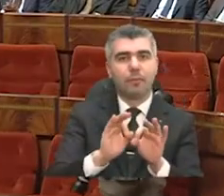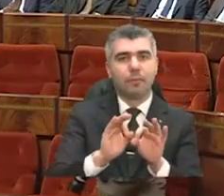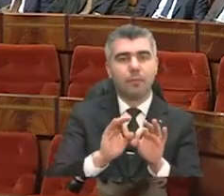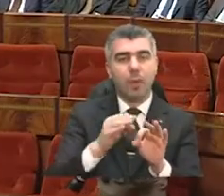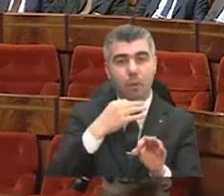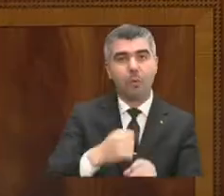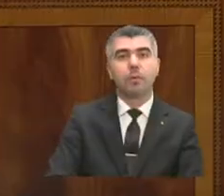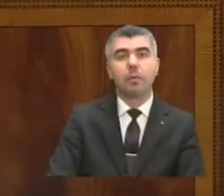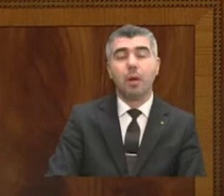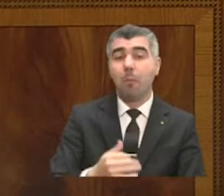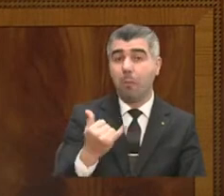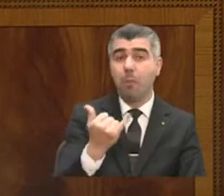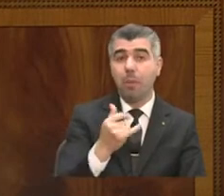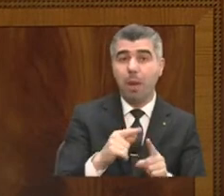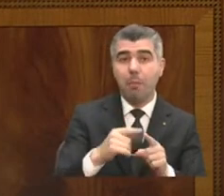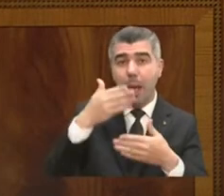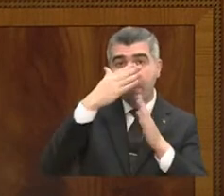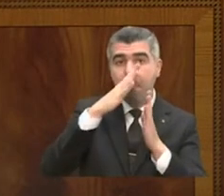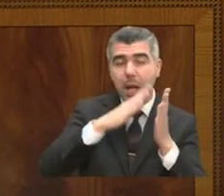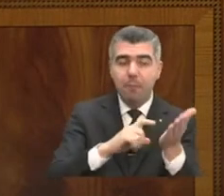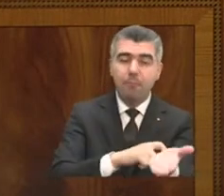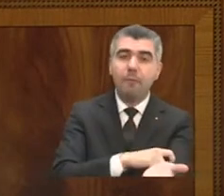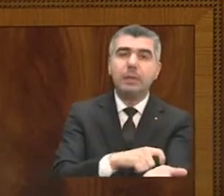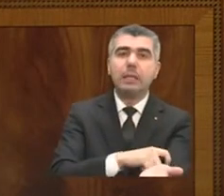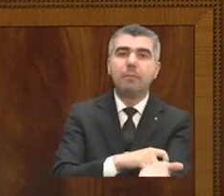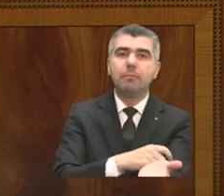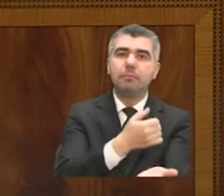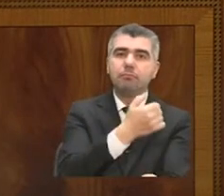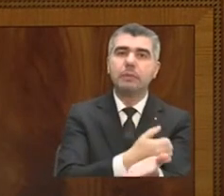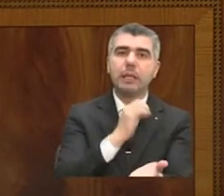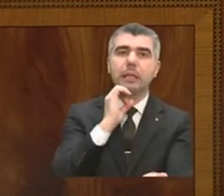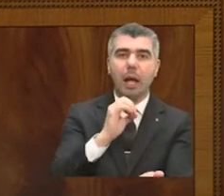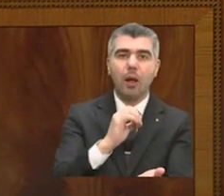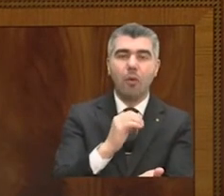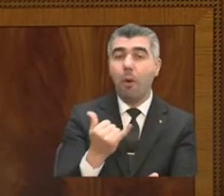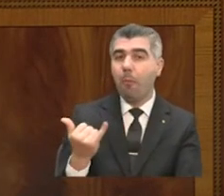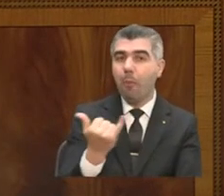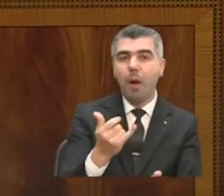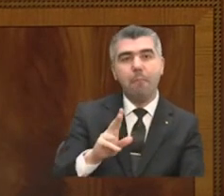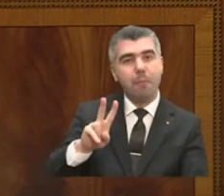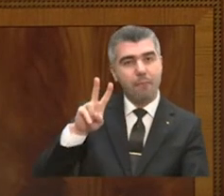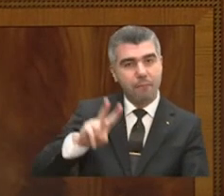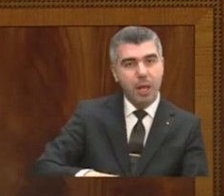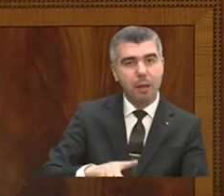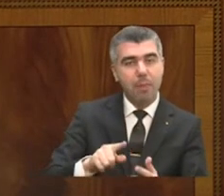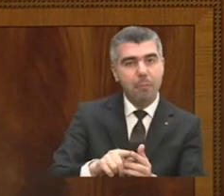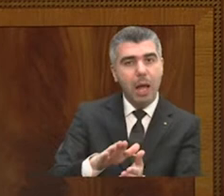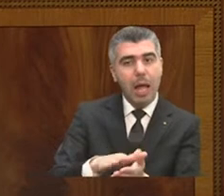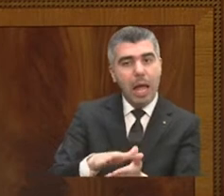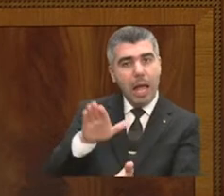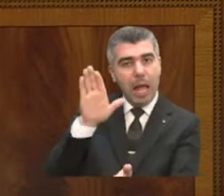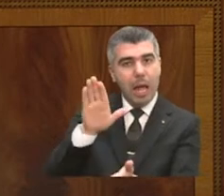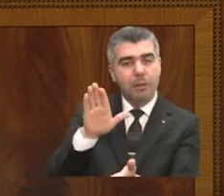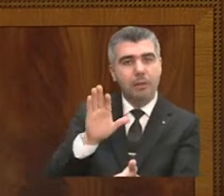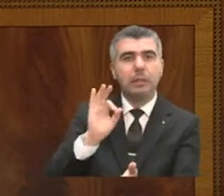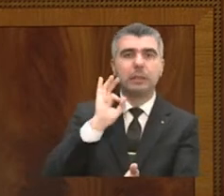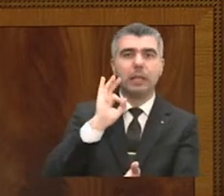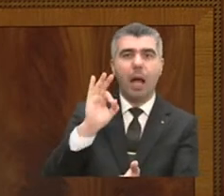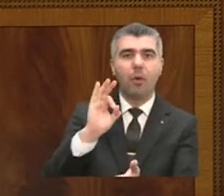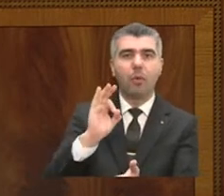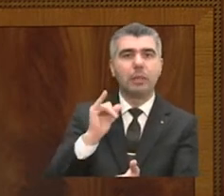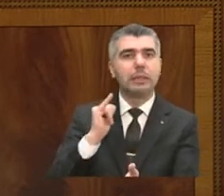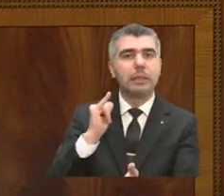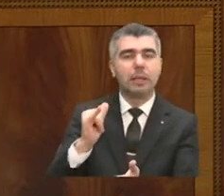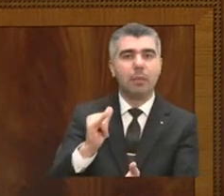prendre des décisions. Alors nous disons à celui qui ne comprend pas ce que c'est que la marocanité,